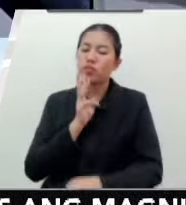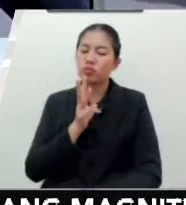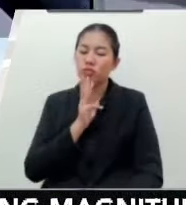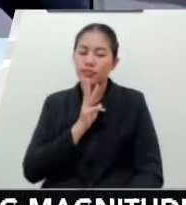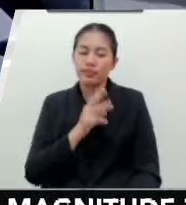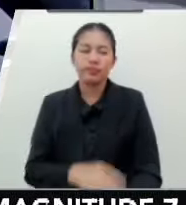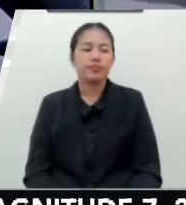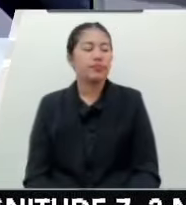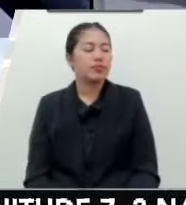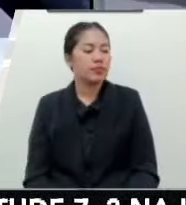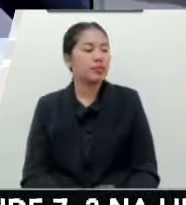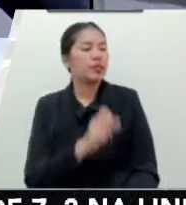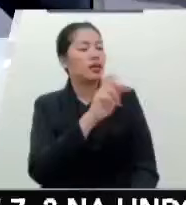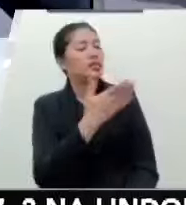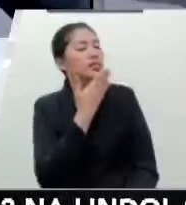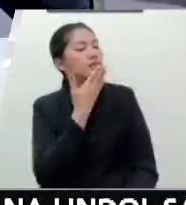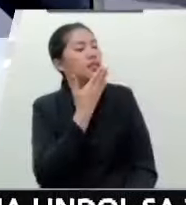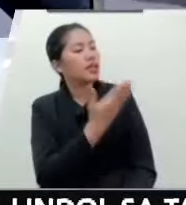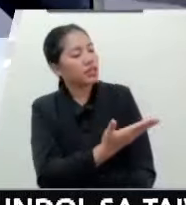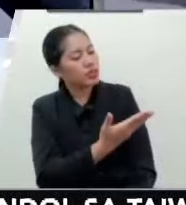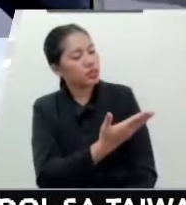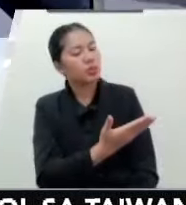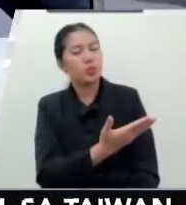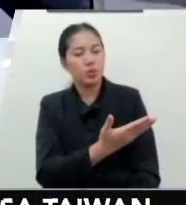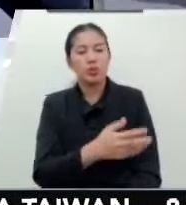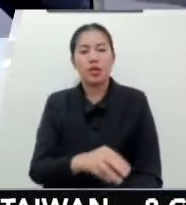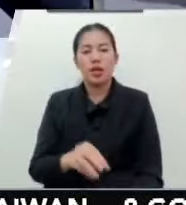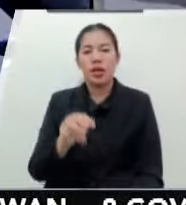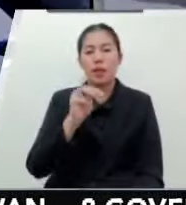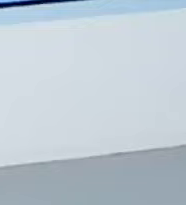Engineer Patrick Dizon ng MWSS.